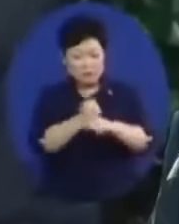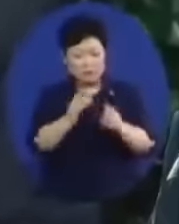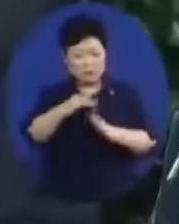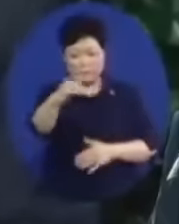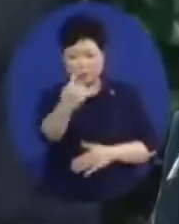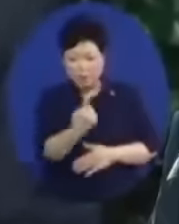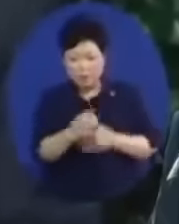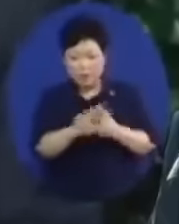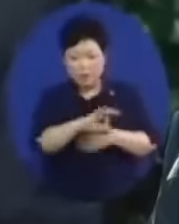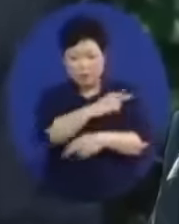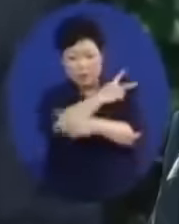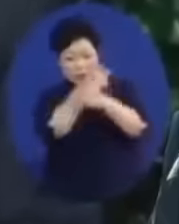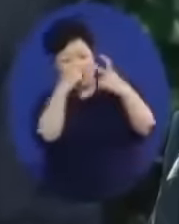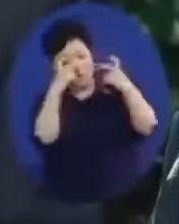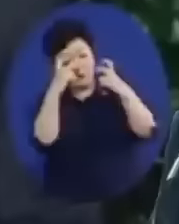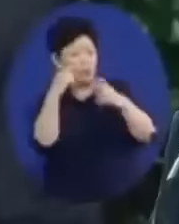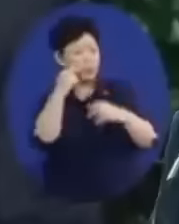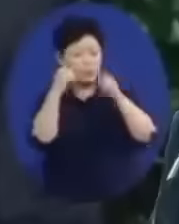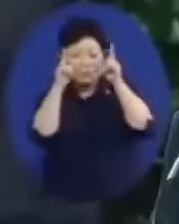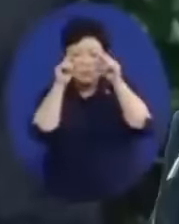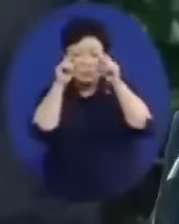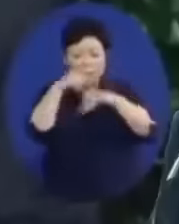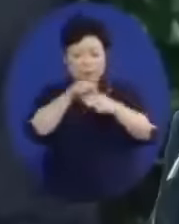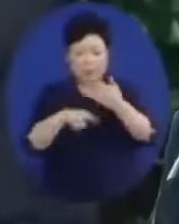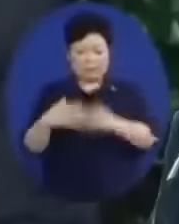저녁에 오면 잠을 잘 수 없으니 마음이 괴롭습니다.